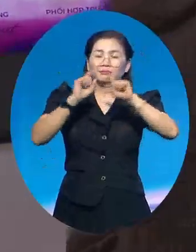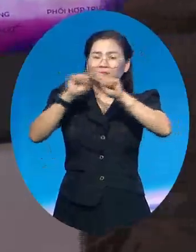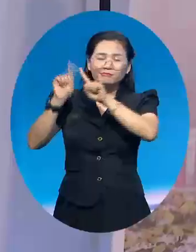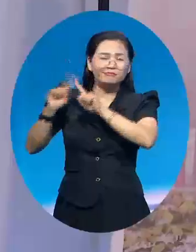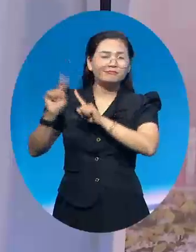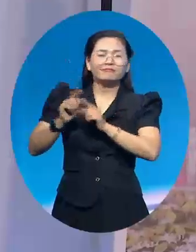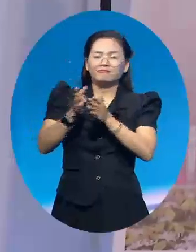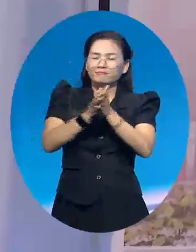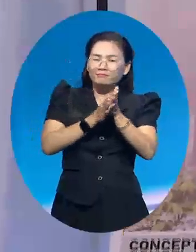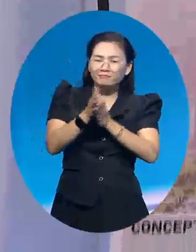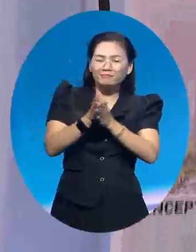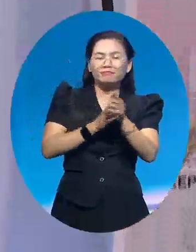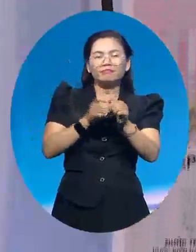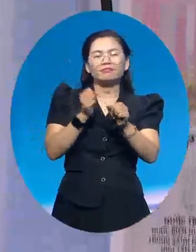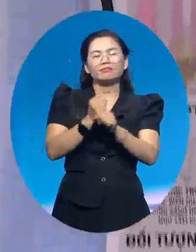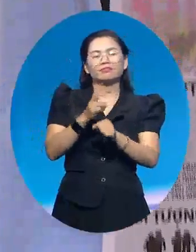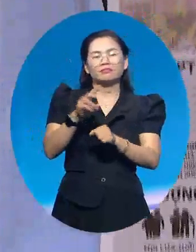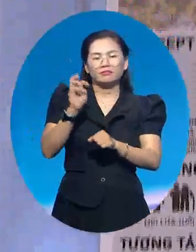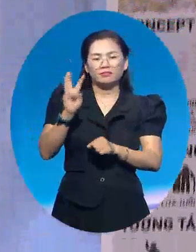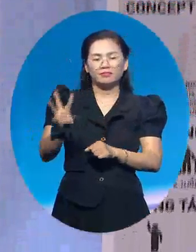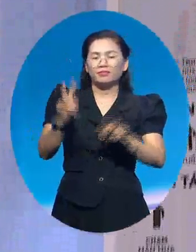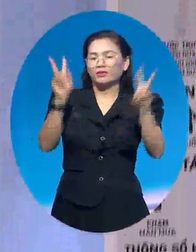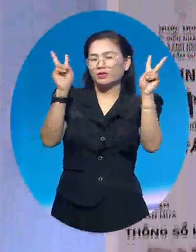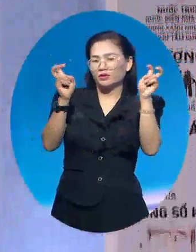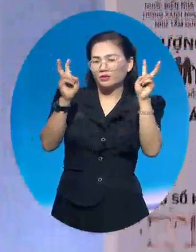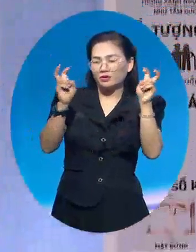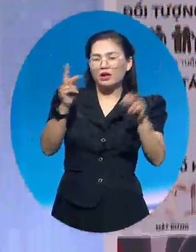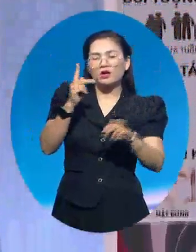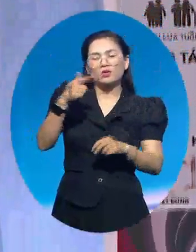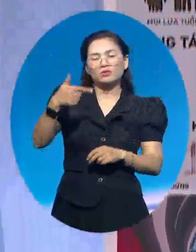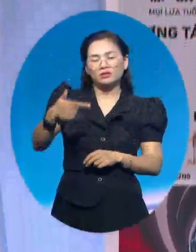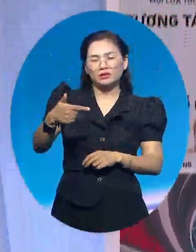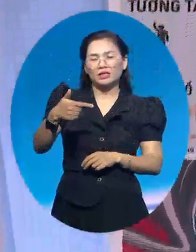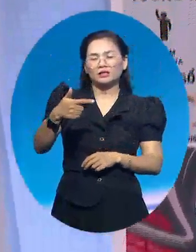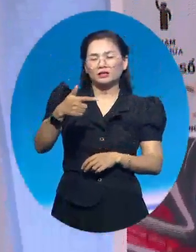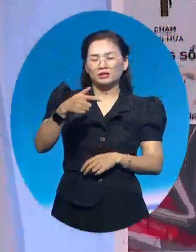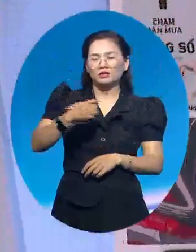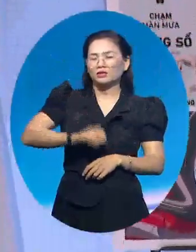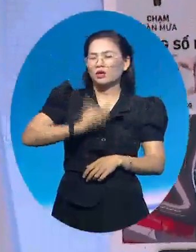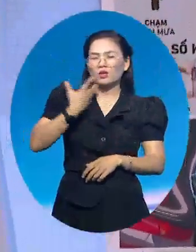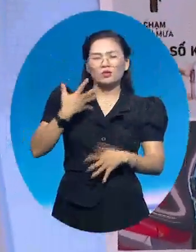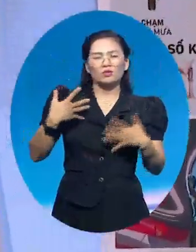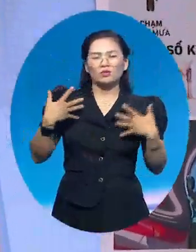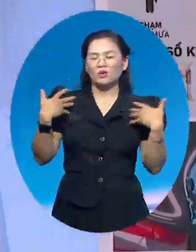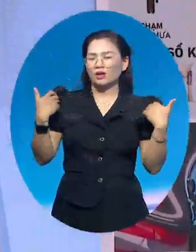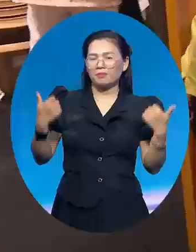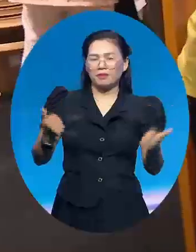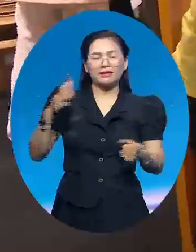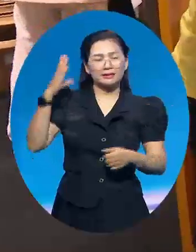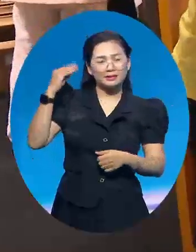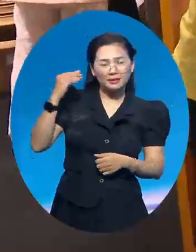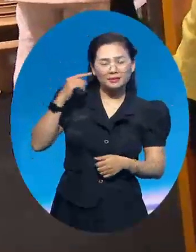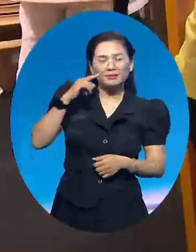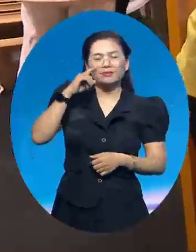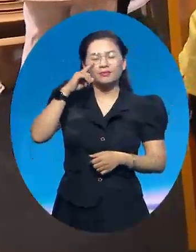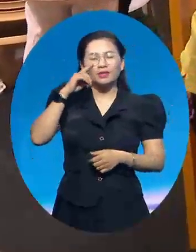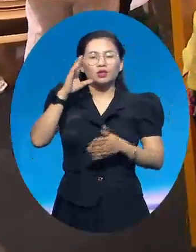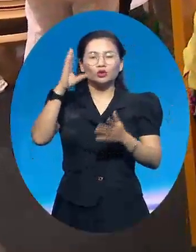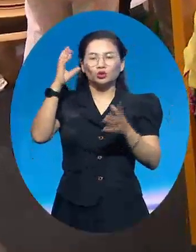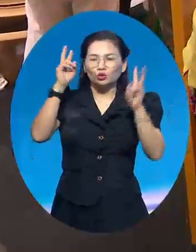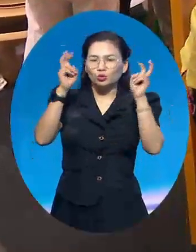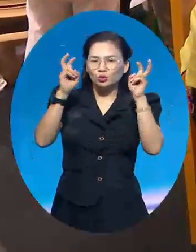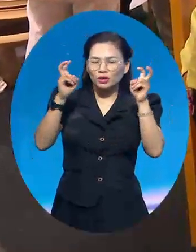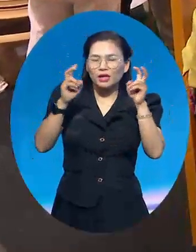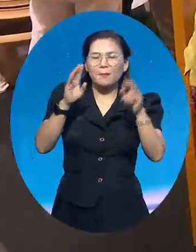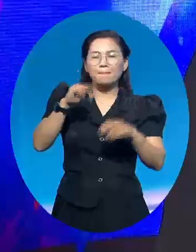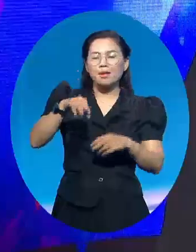sinh viên 2023, tọa đàm chủ đề không gian sống cá tính, đặc biệt là sự kiện trao giải cuộc thi sáng tạo trẻ với chủ đề bứt